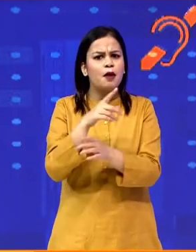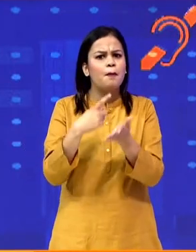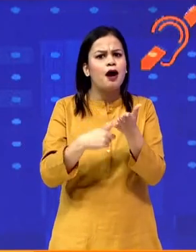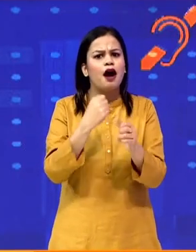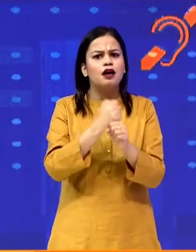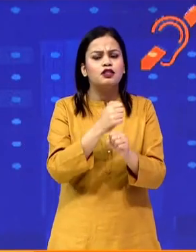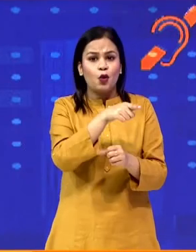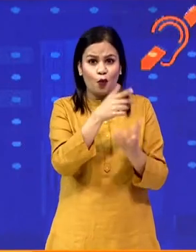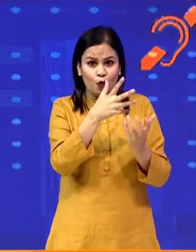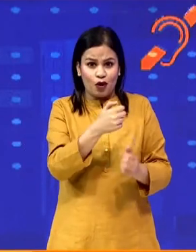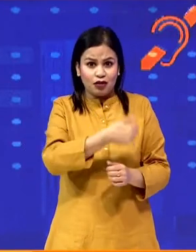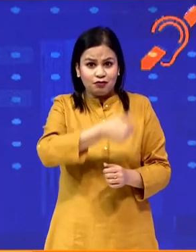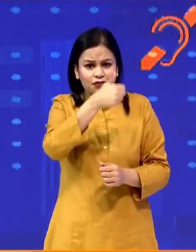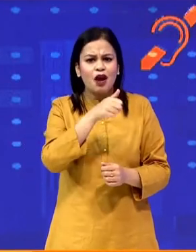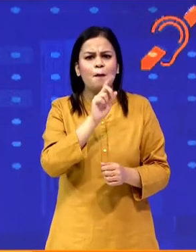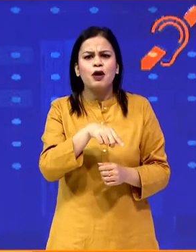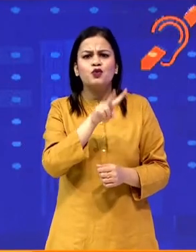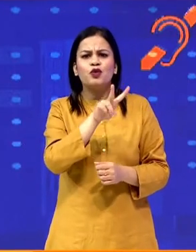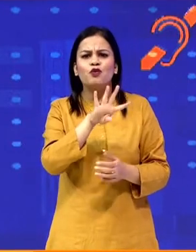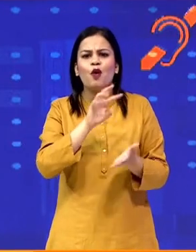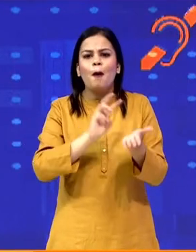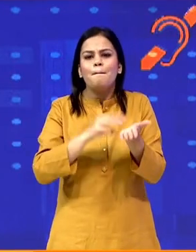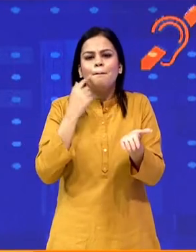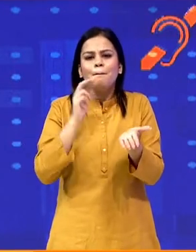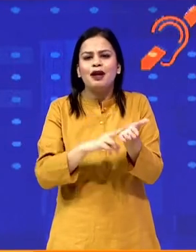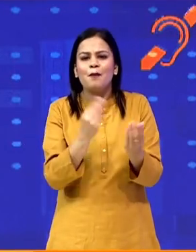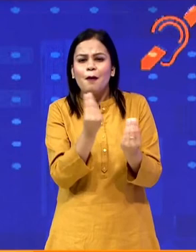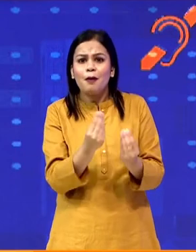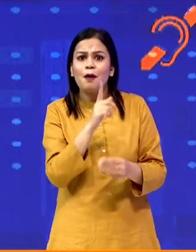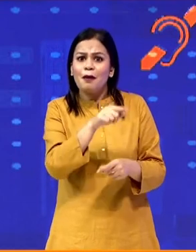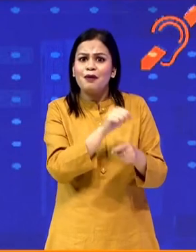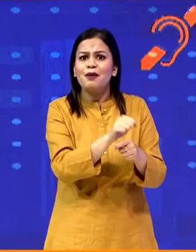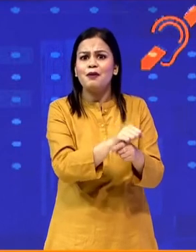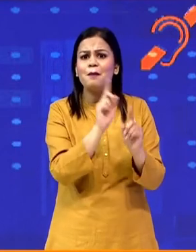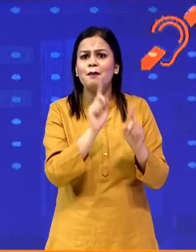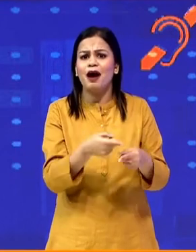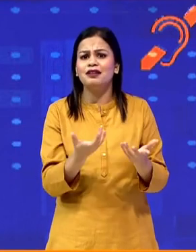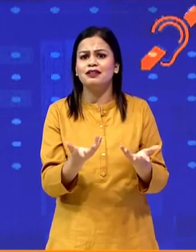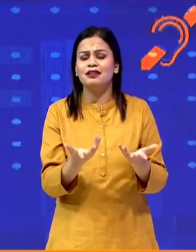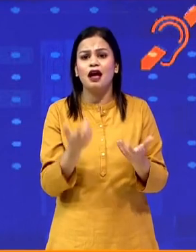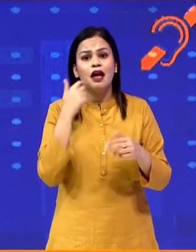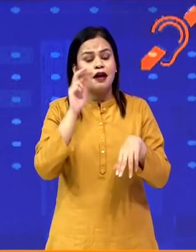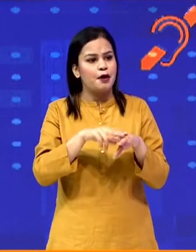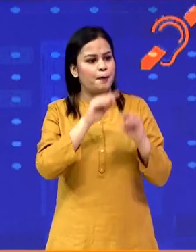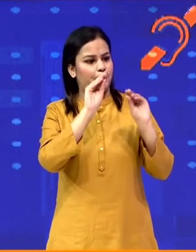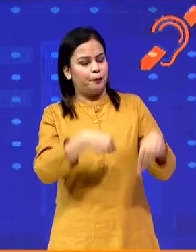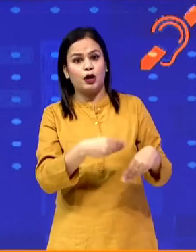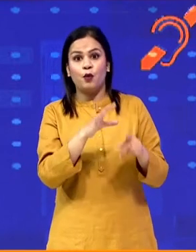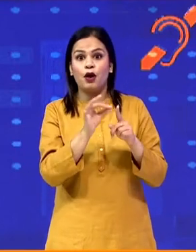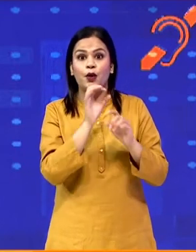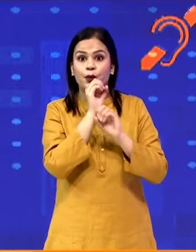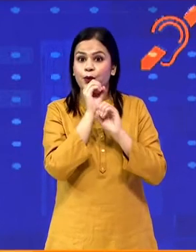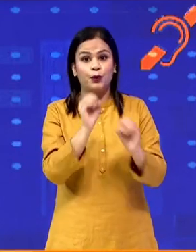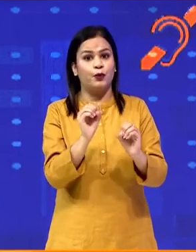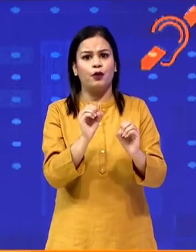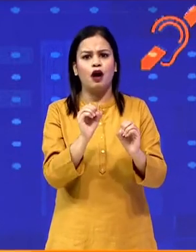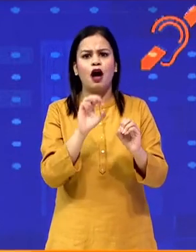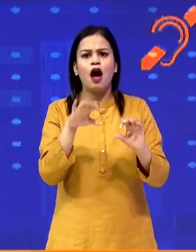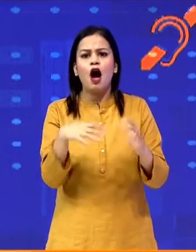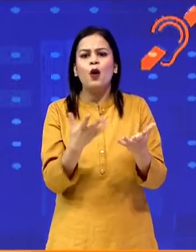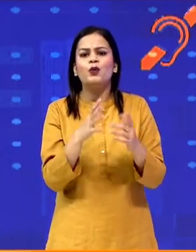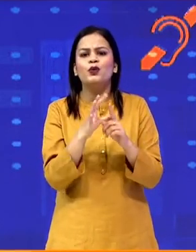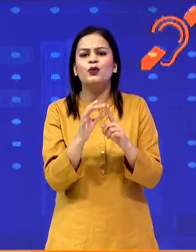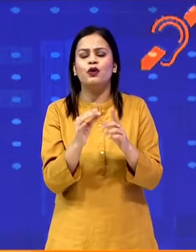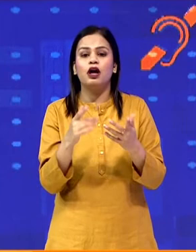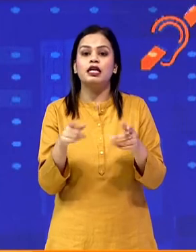24 मिनट्स भी कम नहीं करोगे तो आप कैसे प्रधानमंत्री बनोगे मेरी पूर्व गांधी के साथ मैंने उनके